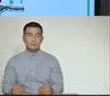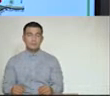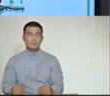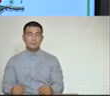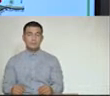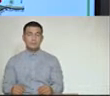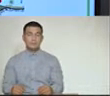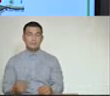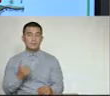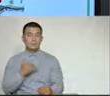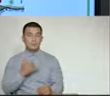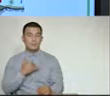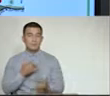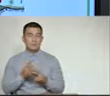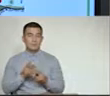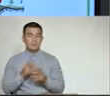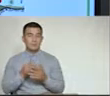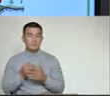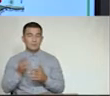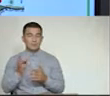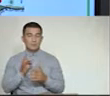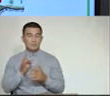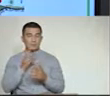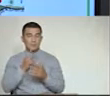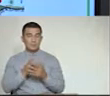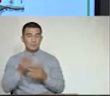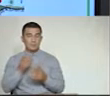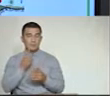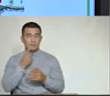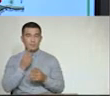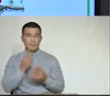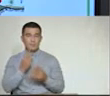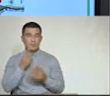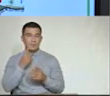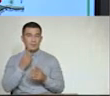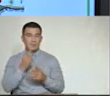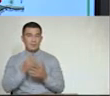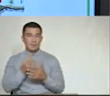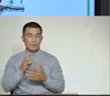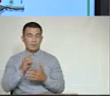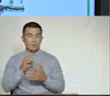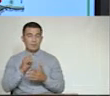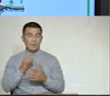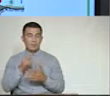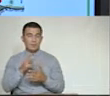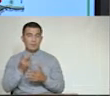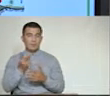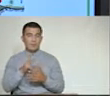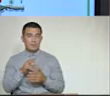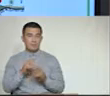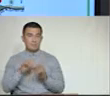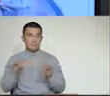Tufilkaning umumiy ko'rinishi bitta tufilkadan ikkita infuzoriya tufilkasining hosil bo'lishi.